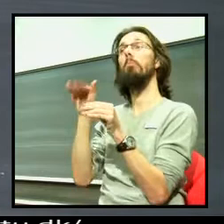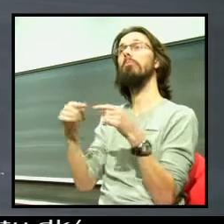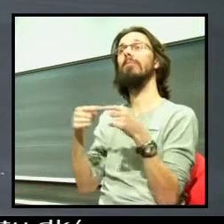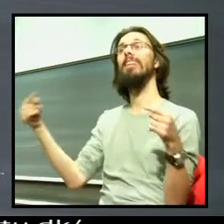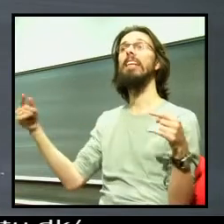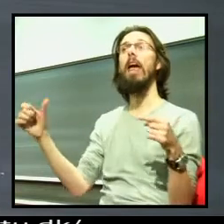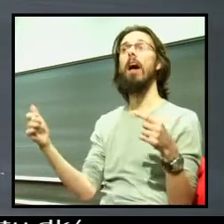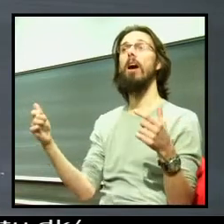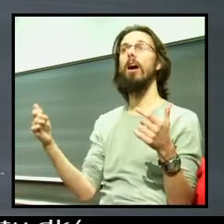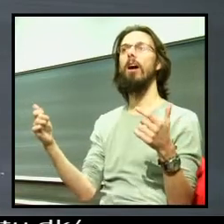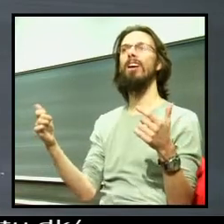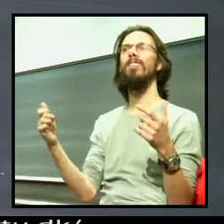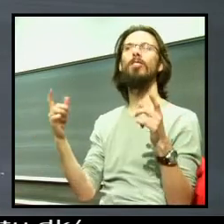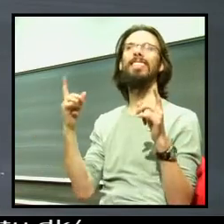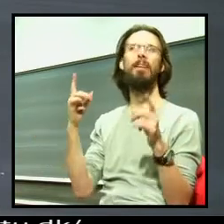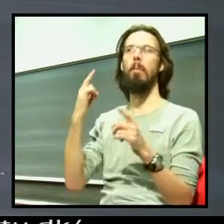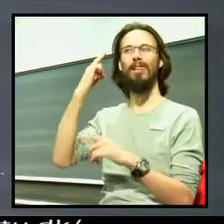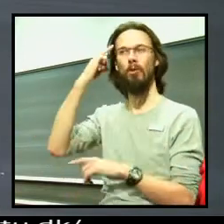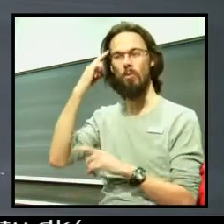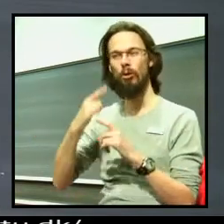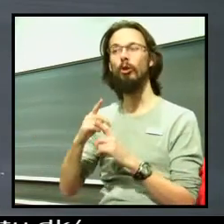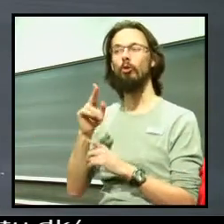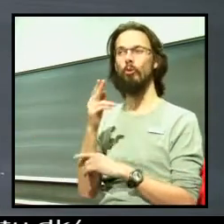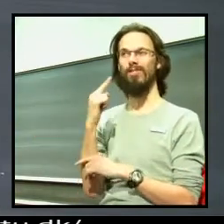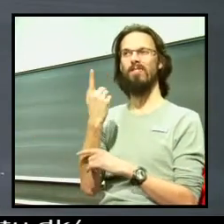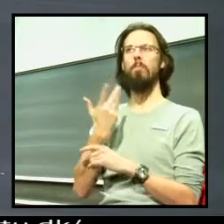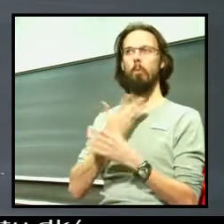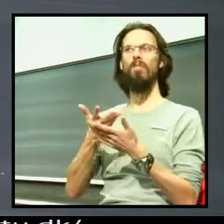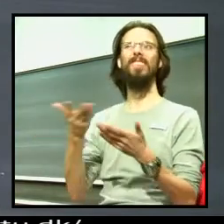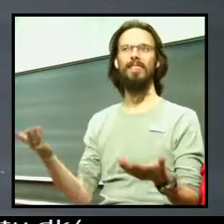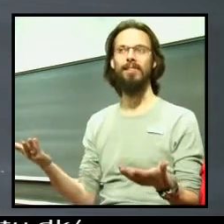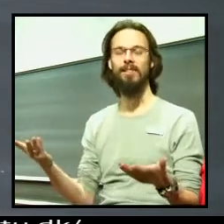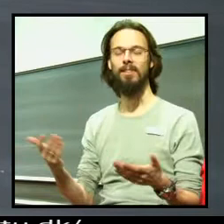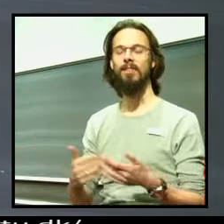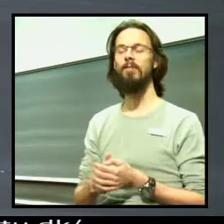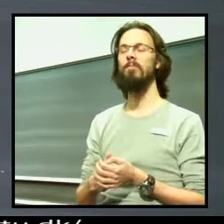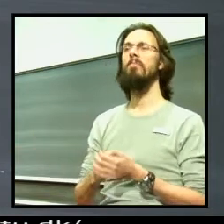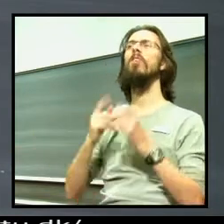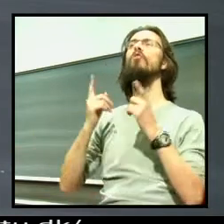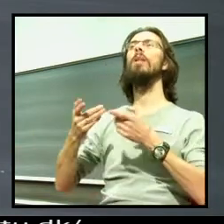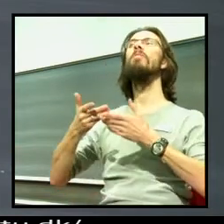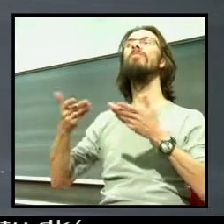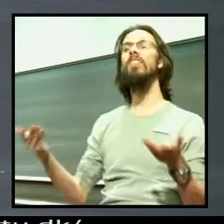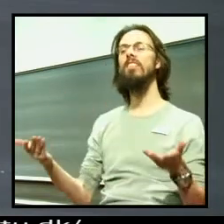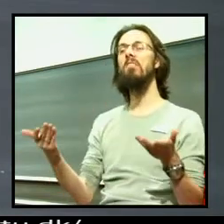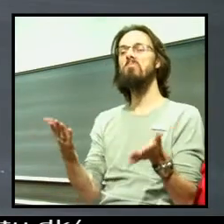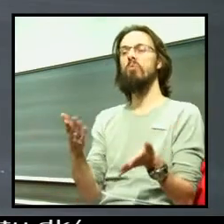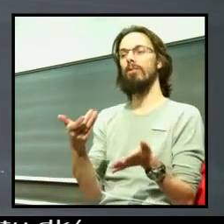man jo bare ikke tro på, så lige nu vil vi lige prøve at vise det. Så hvordan viser man, at noget er